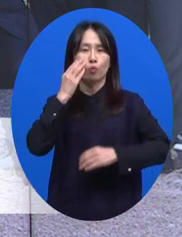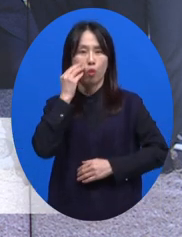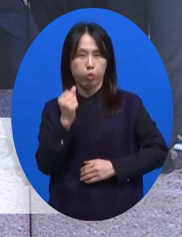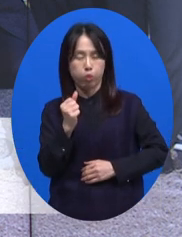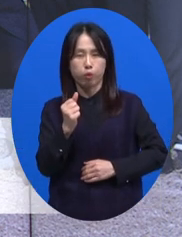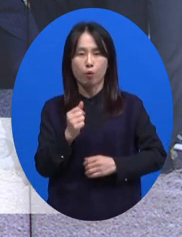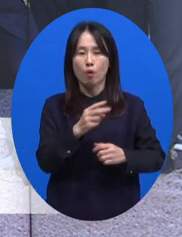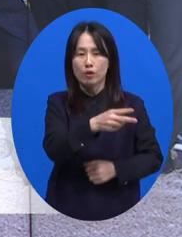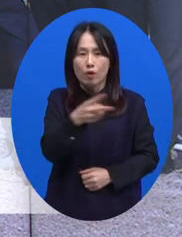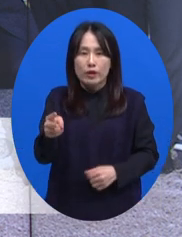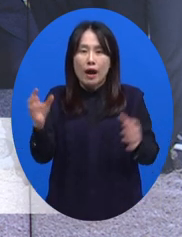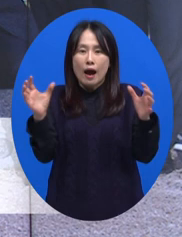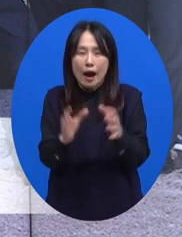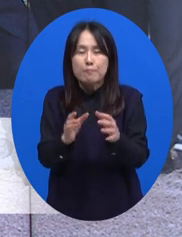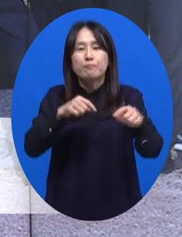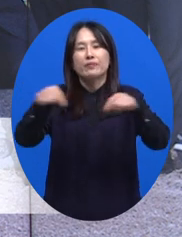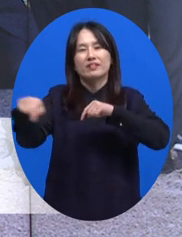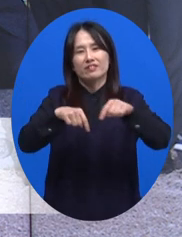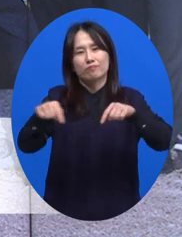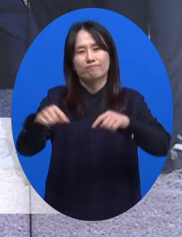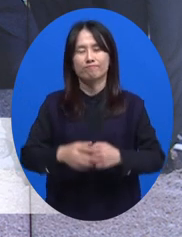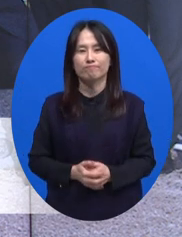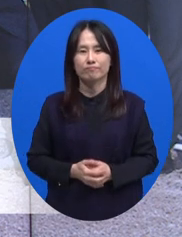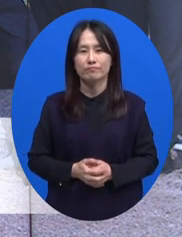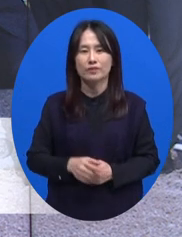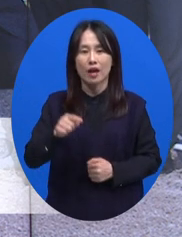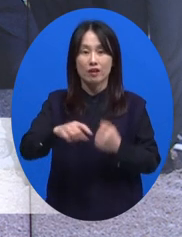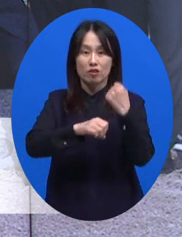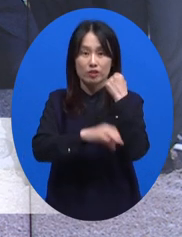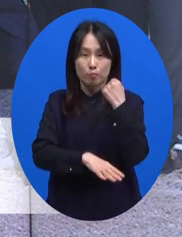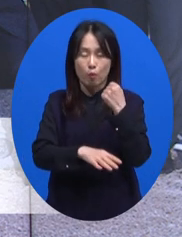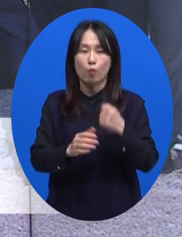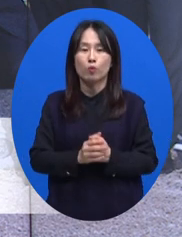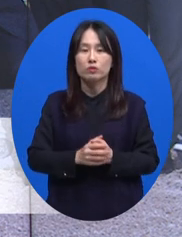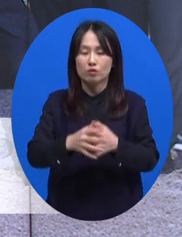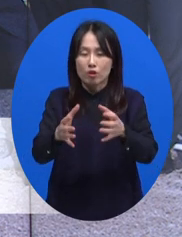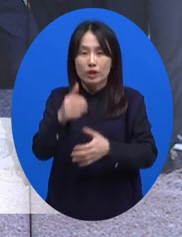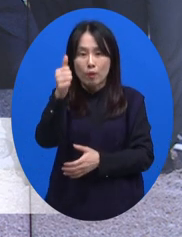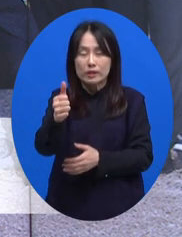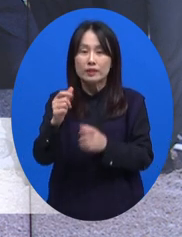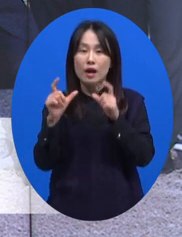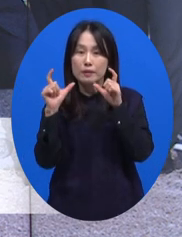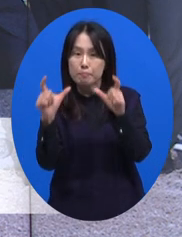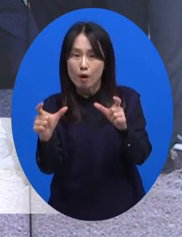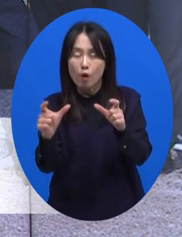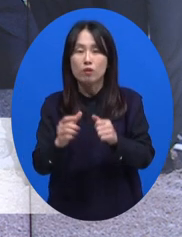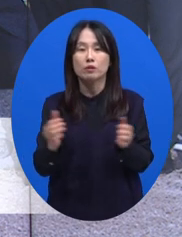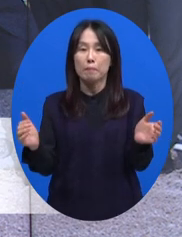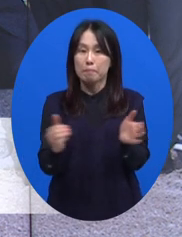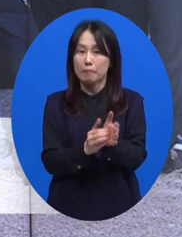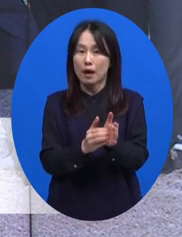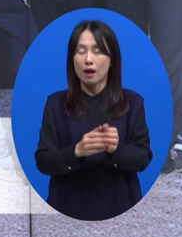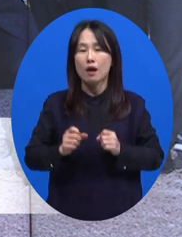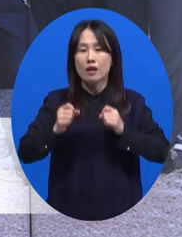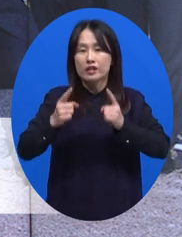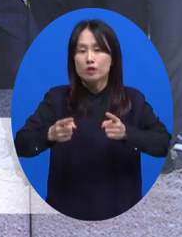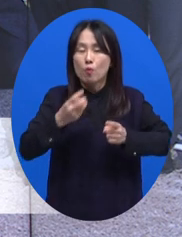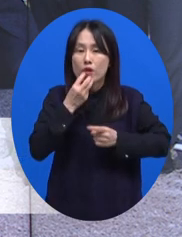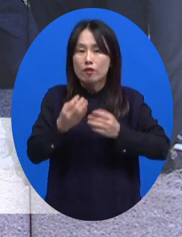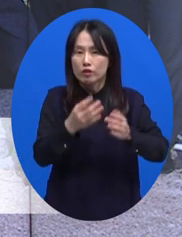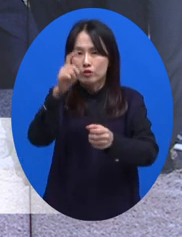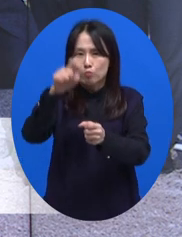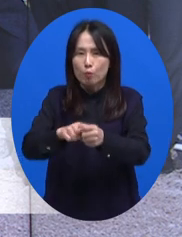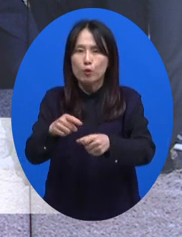소통과 정당을 넘어선 협치를 꼽을 수 있는데요. 이를 바탕으로 산하 기관장 임명까지 마무리하고 기회의